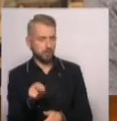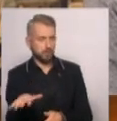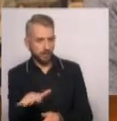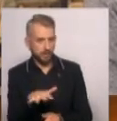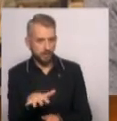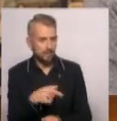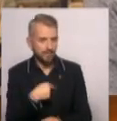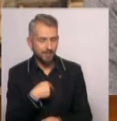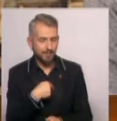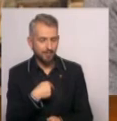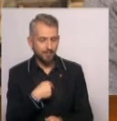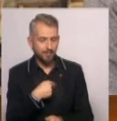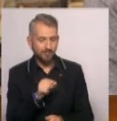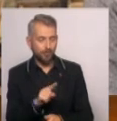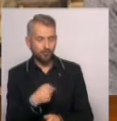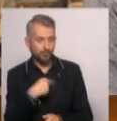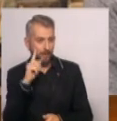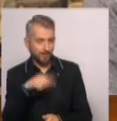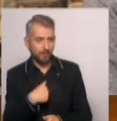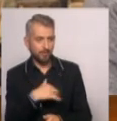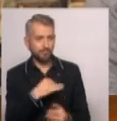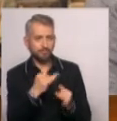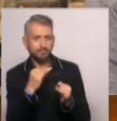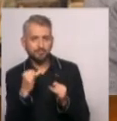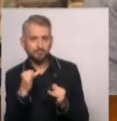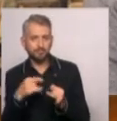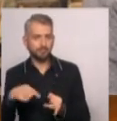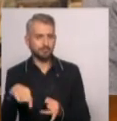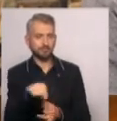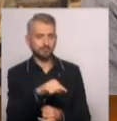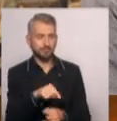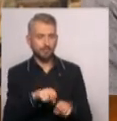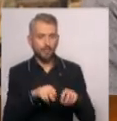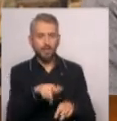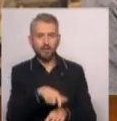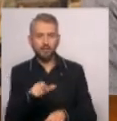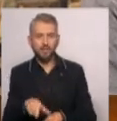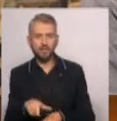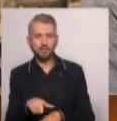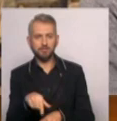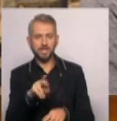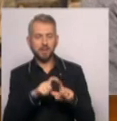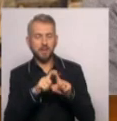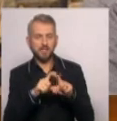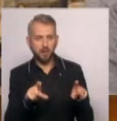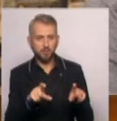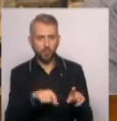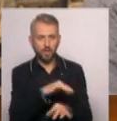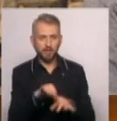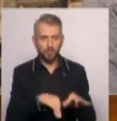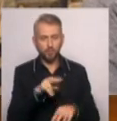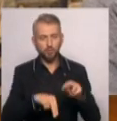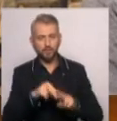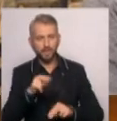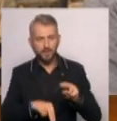Я, з того, що я знаю, я спілкувався з експертами з департаменту архітектури і